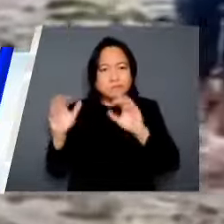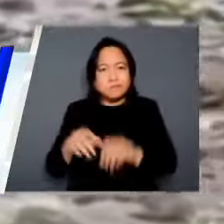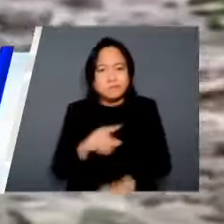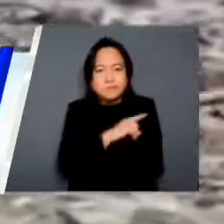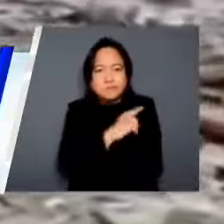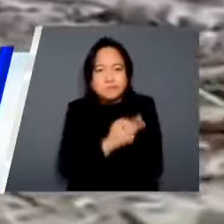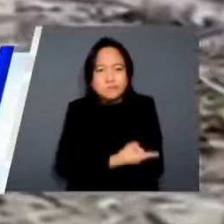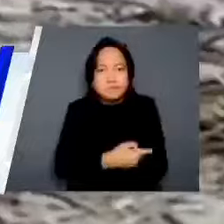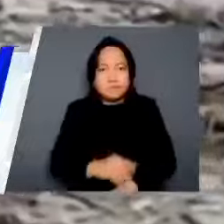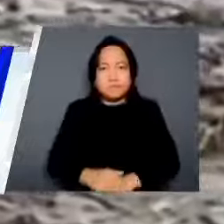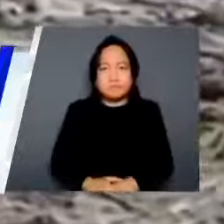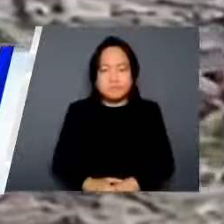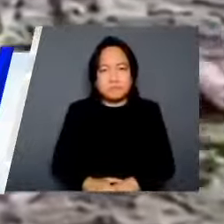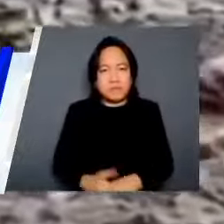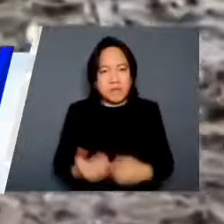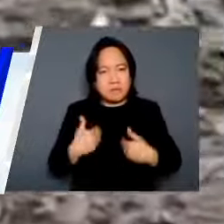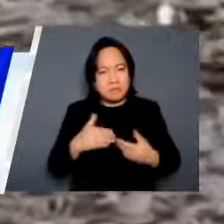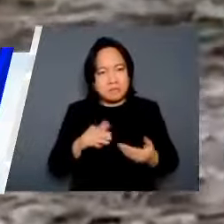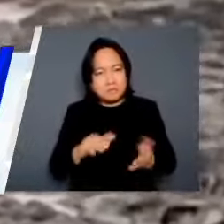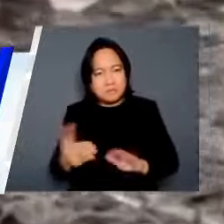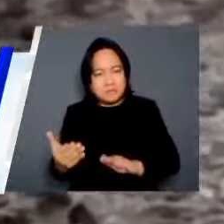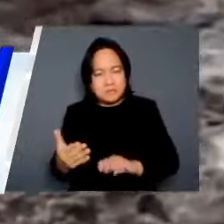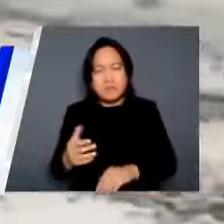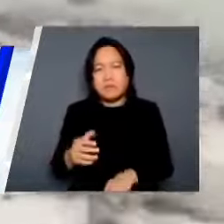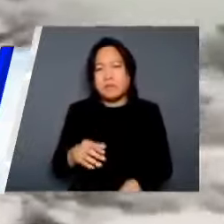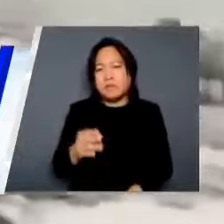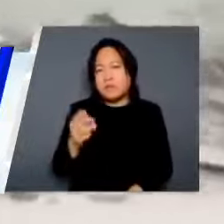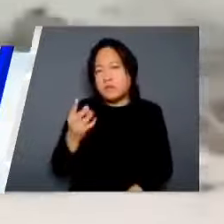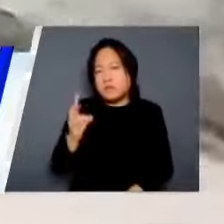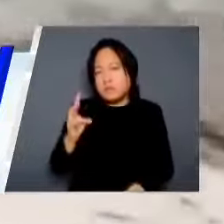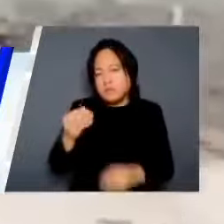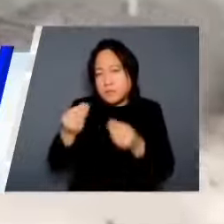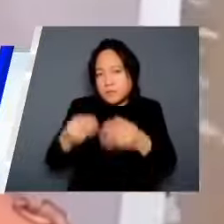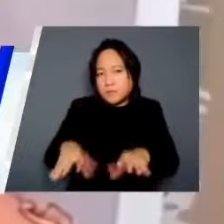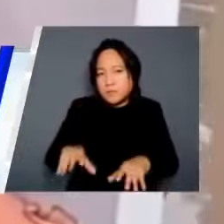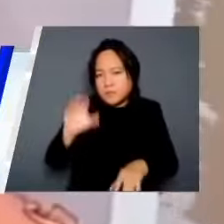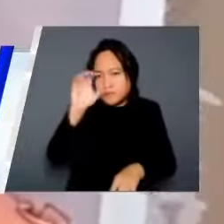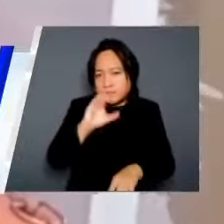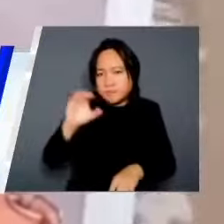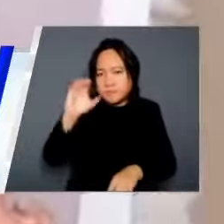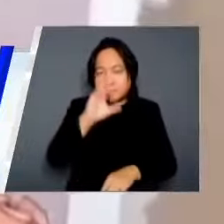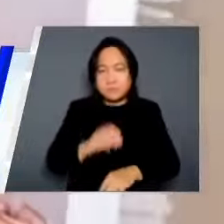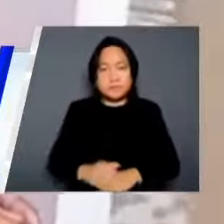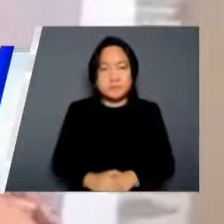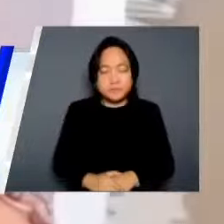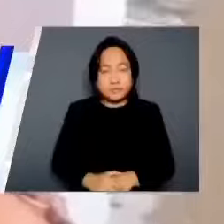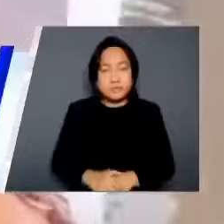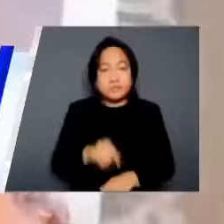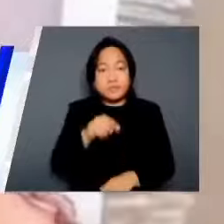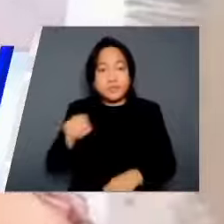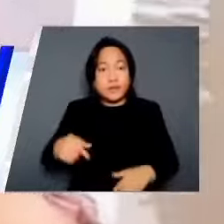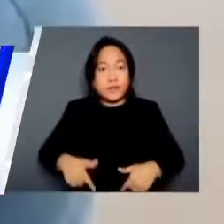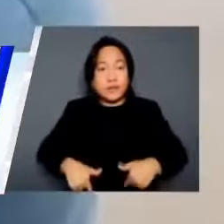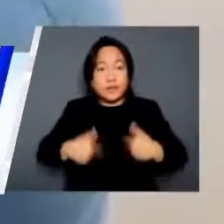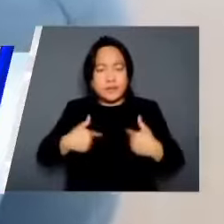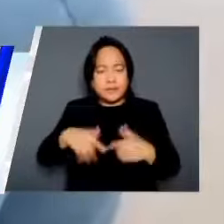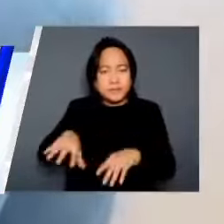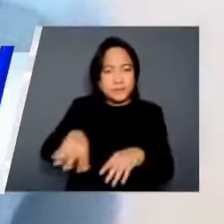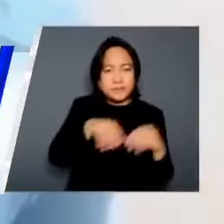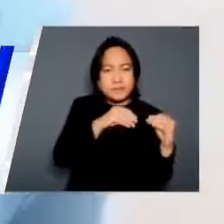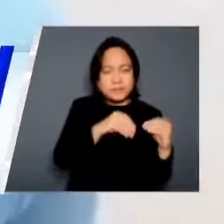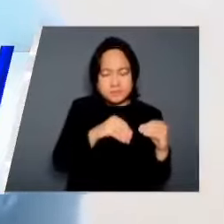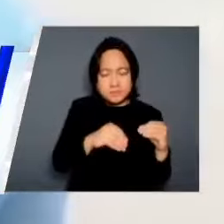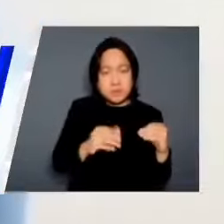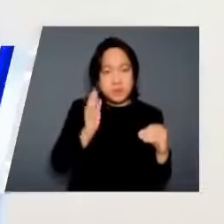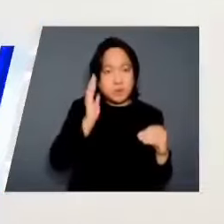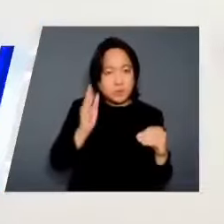at may 7 pang nawawala. Inilikas naman ang mahigit 70,000 residente. Posible pa rin daw ang mapag-ulan sa mga susunod na araw,